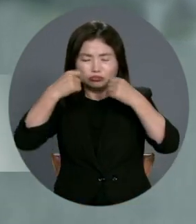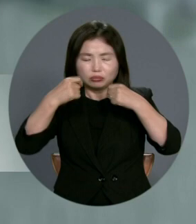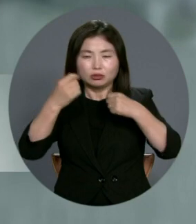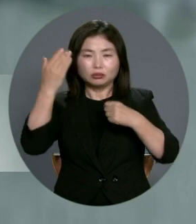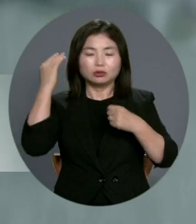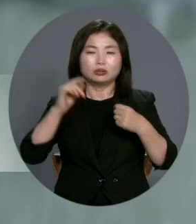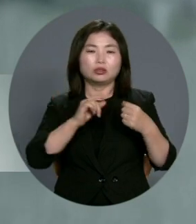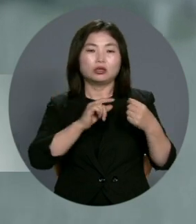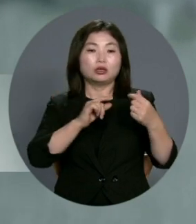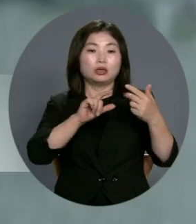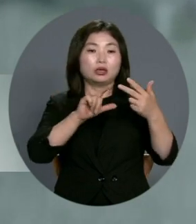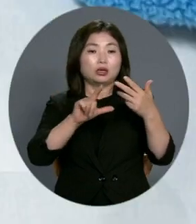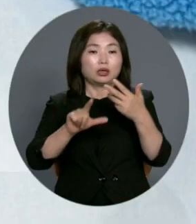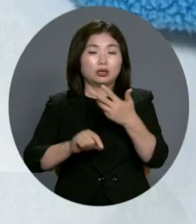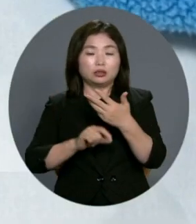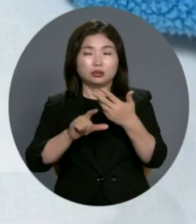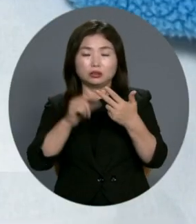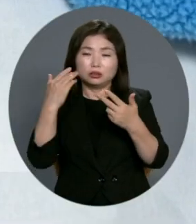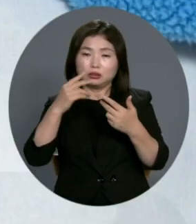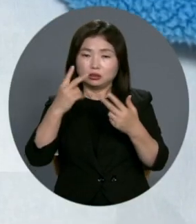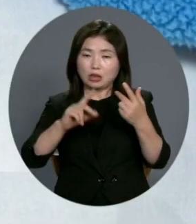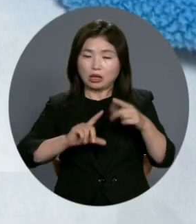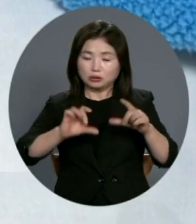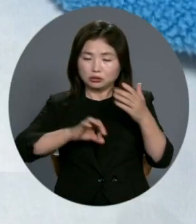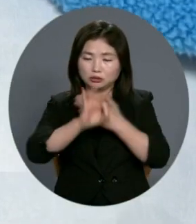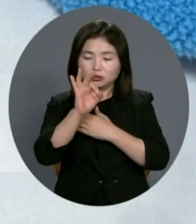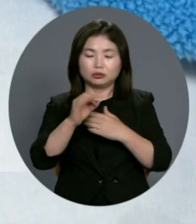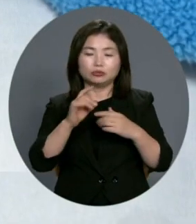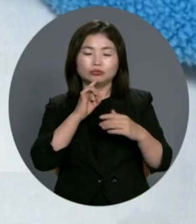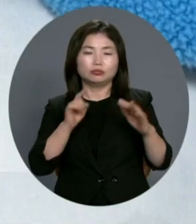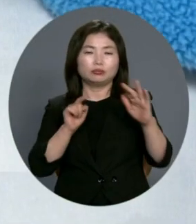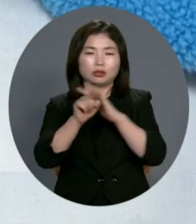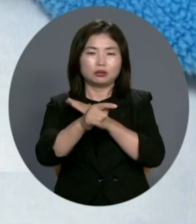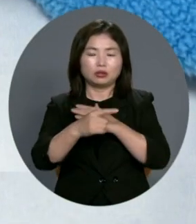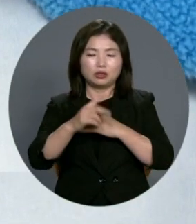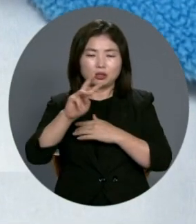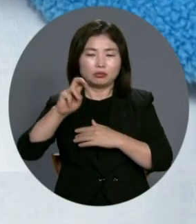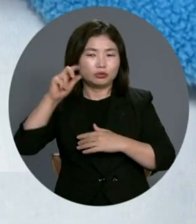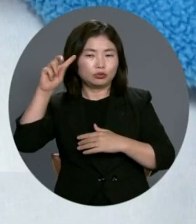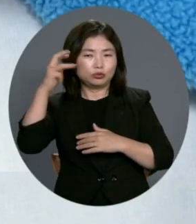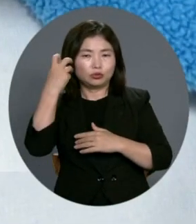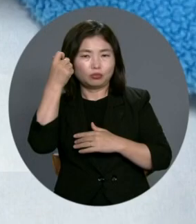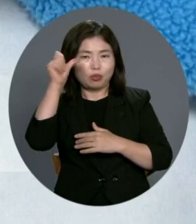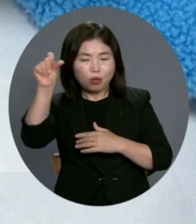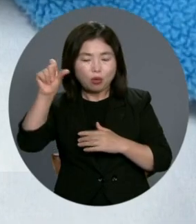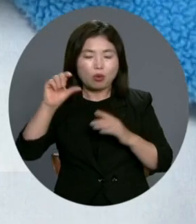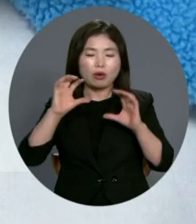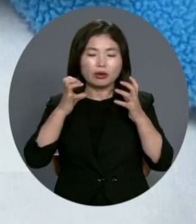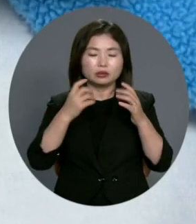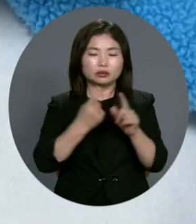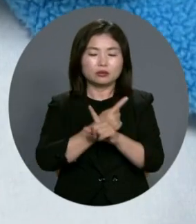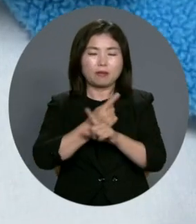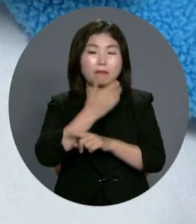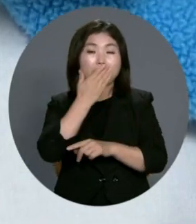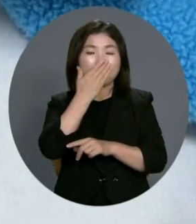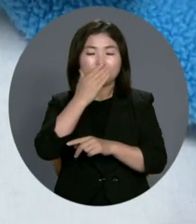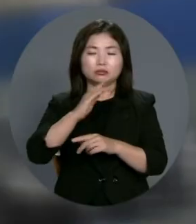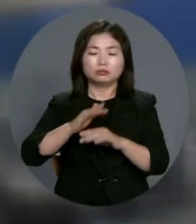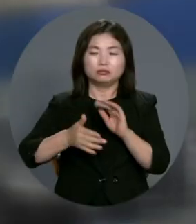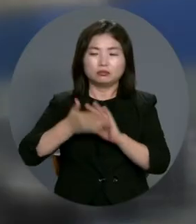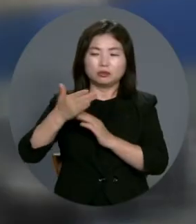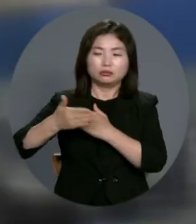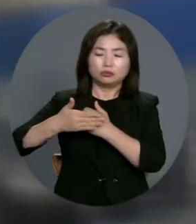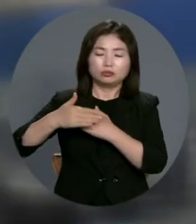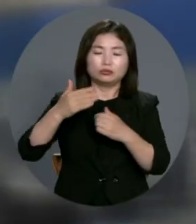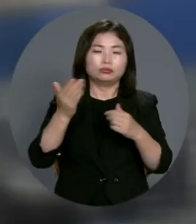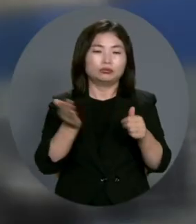지난 2일 아침 일찍 구미의 한 병원을 찾았습니다. 365일 언제든 소아 진료가 가능하도록 구미시로부터 지원을